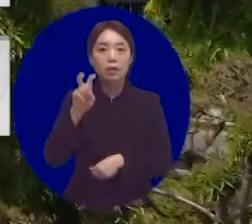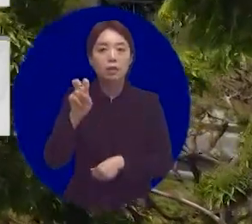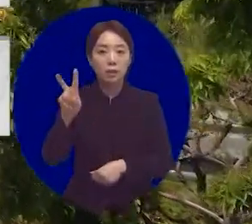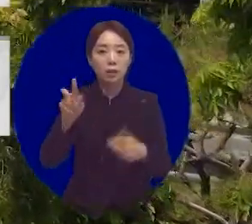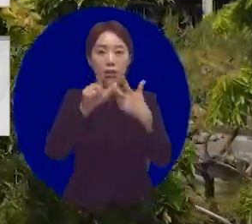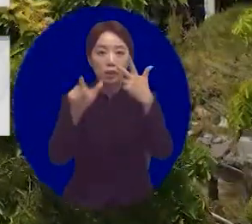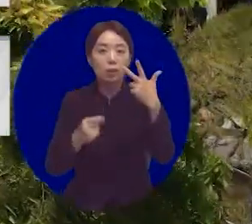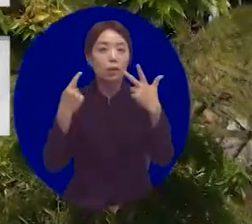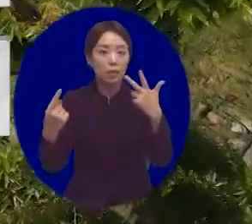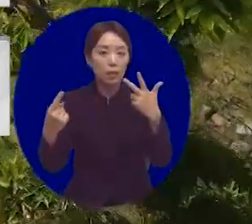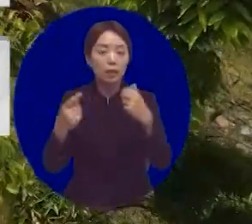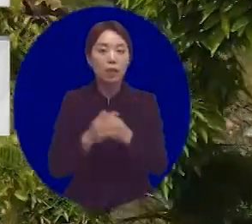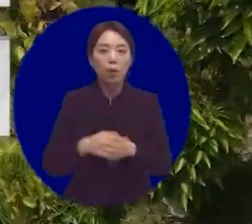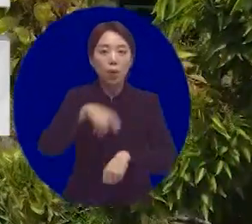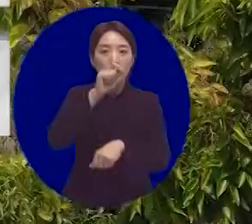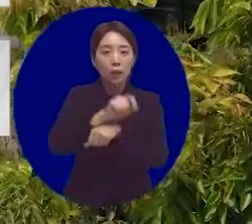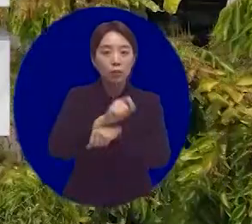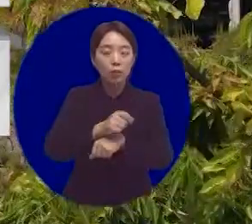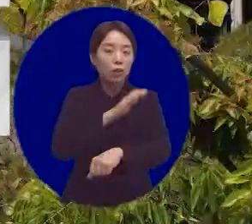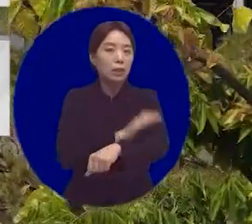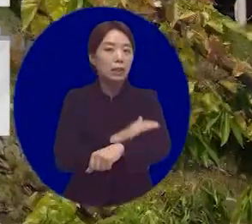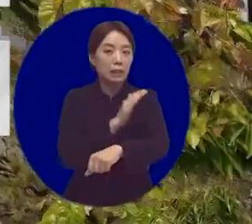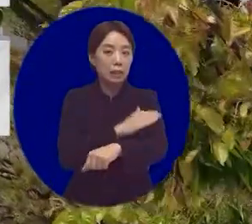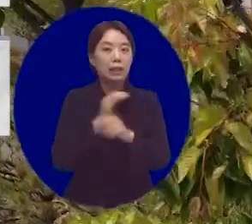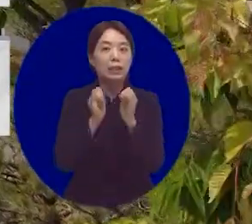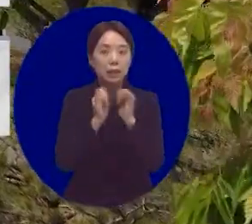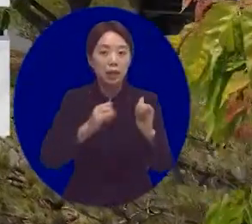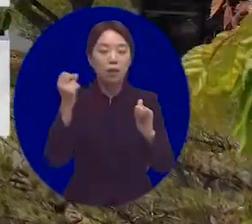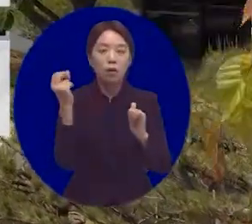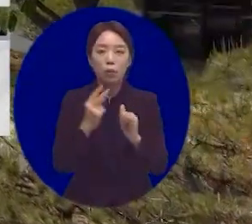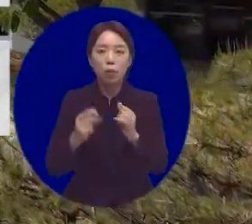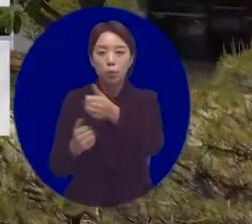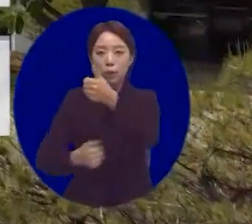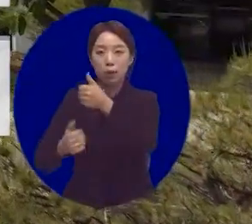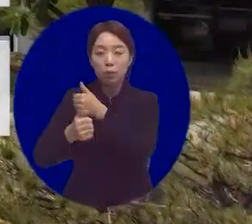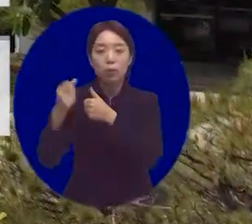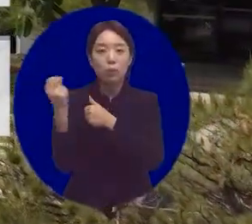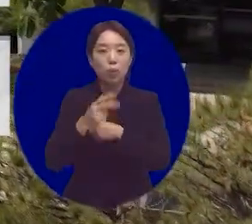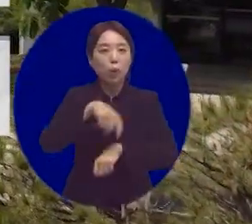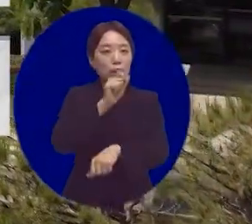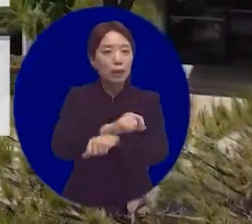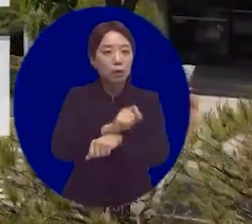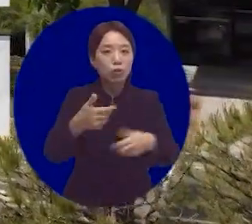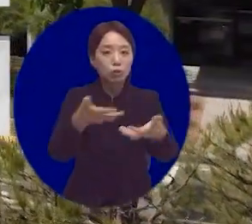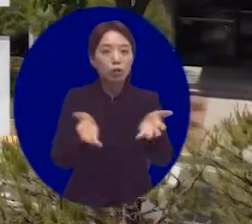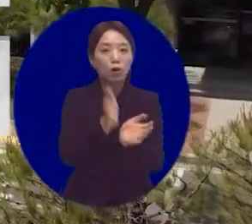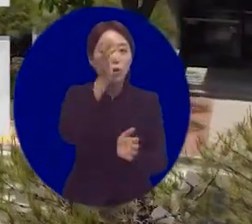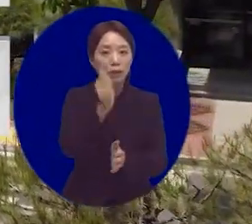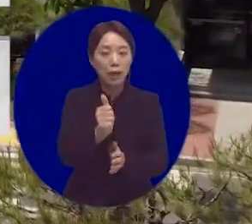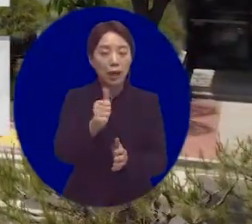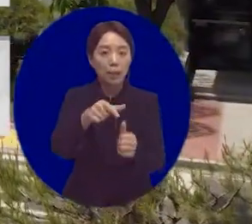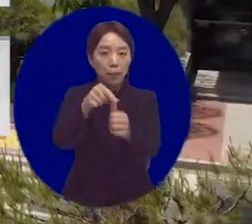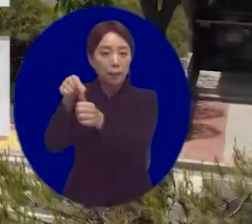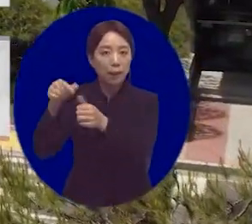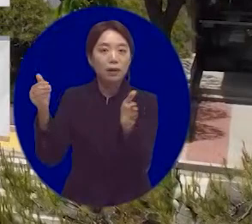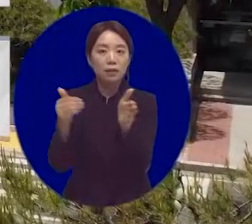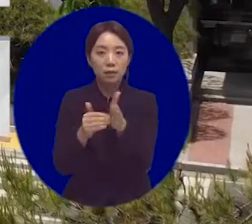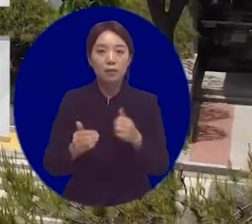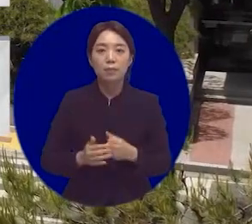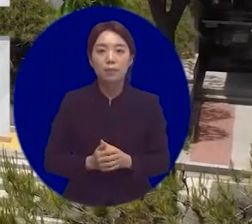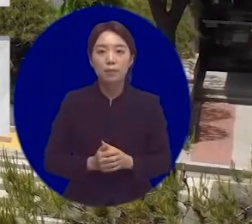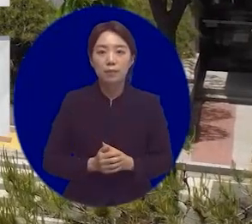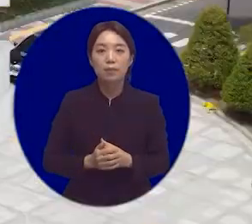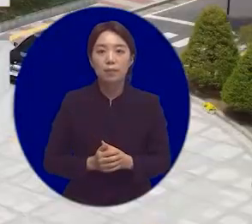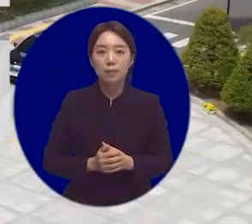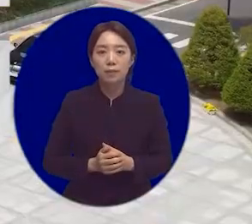중앙선거관리위원회는 2022년 7월 1일자로 사무처 실장직을 비롯해 각 시도선관위 상임위원과 사무처장의 인사를